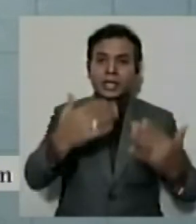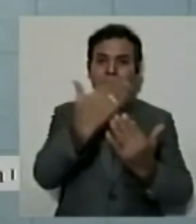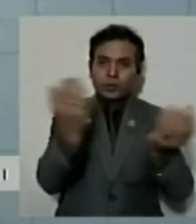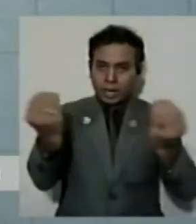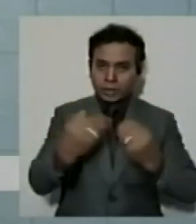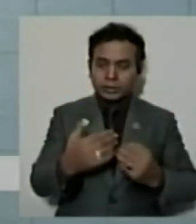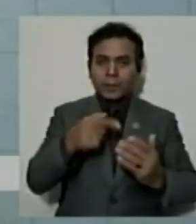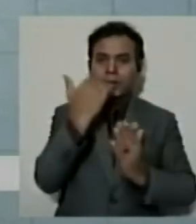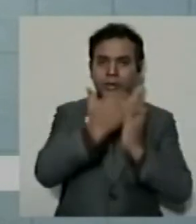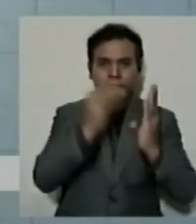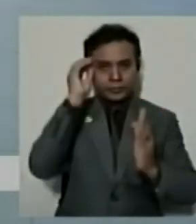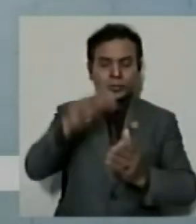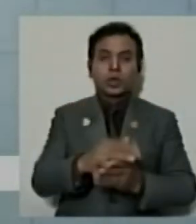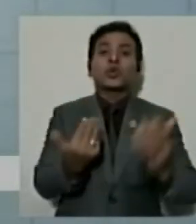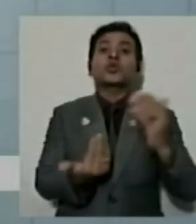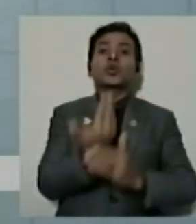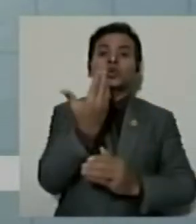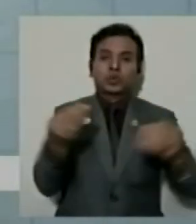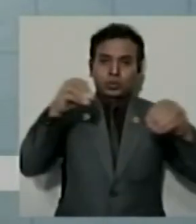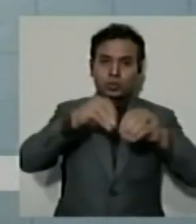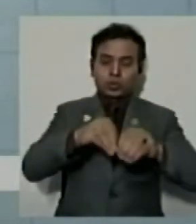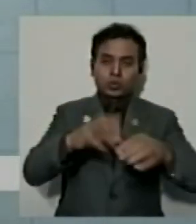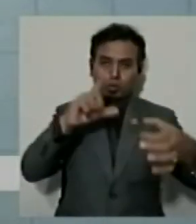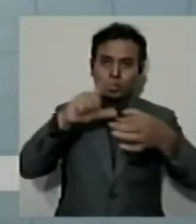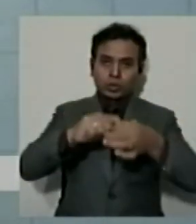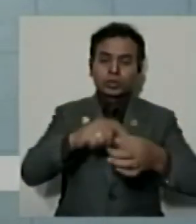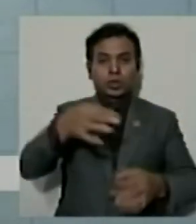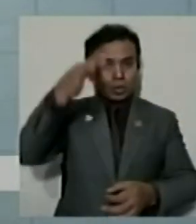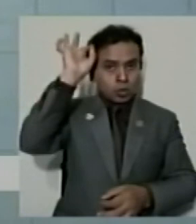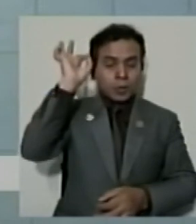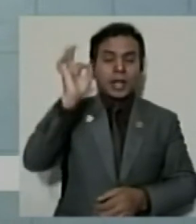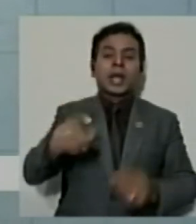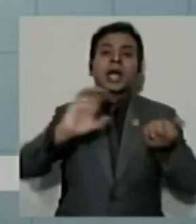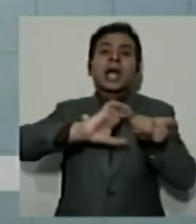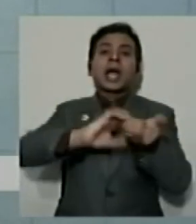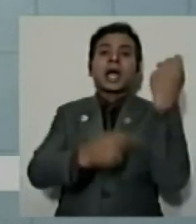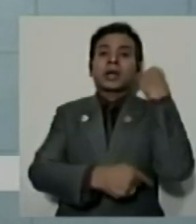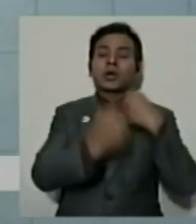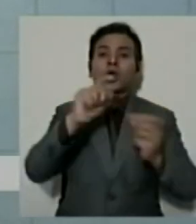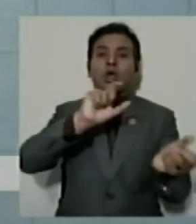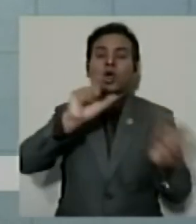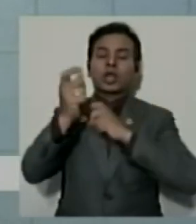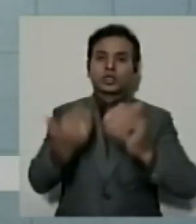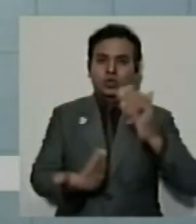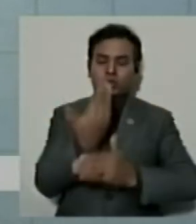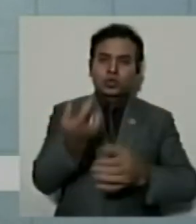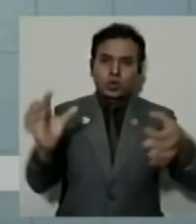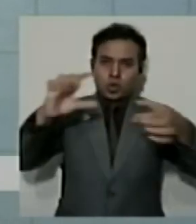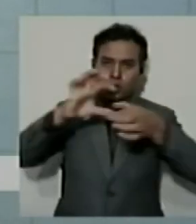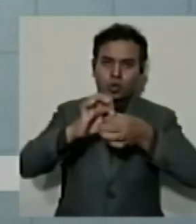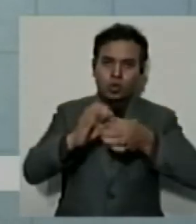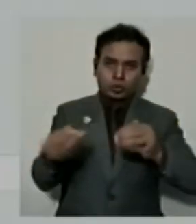কুমিল্লা মেডিকেল কলেজ থেকে নতুন জন যুক্ত হয়েছে, এবং আমাদের সেন্ট্রাল পুলিশ হসপিটাল, তারাও গত 3 দিন ধরে পরীক্ষা করে